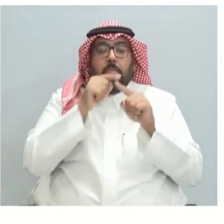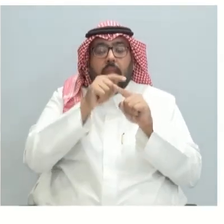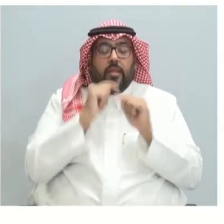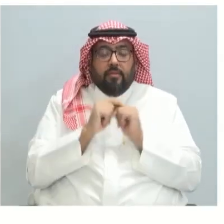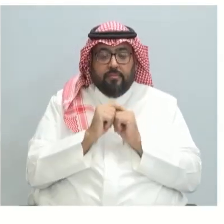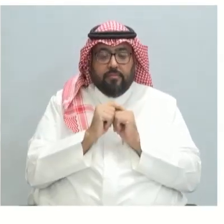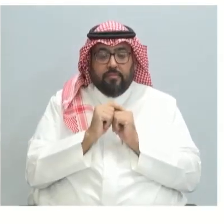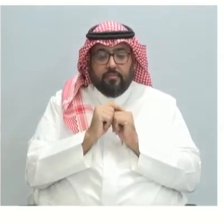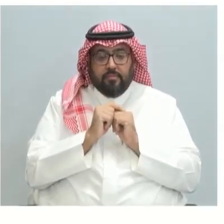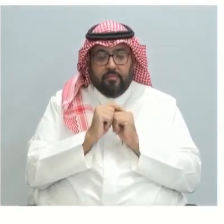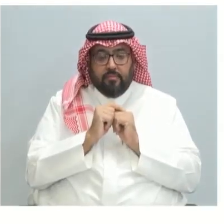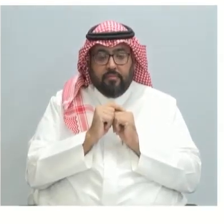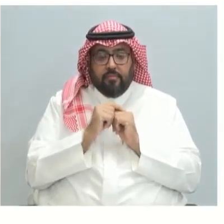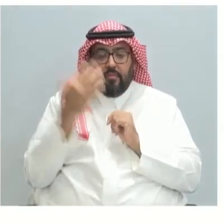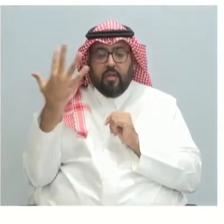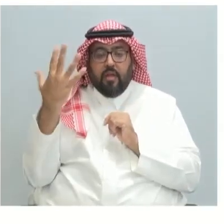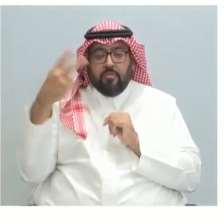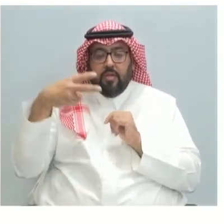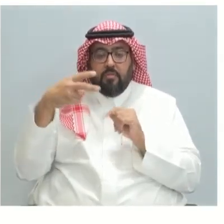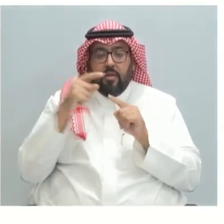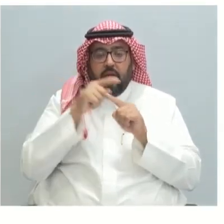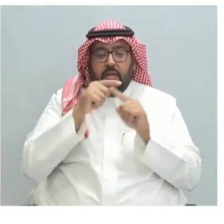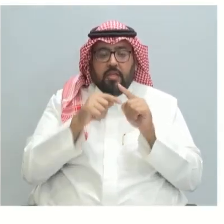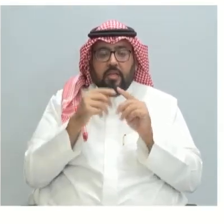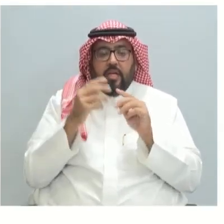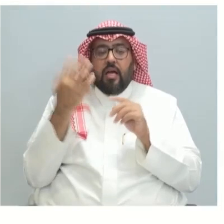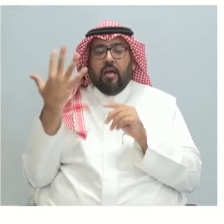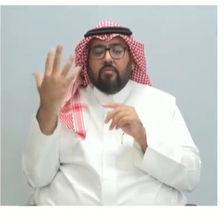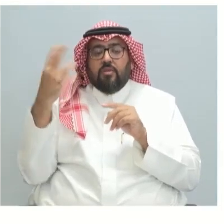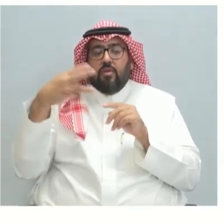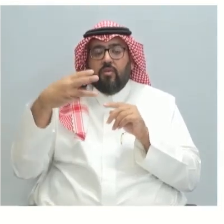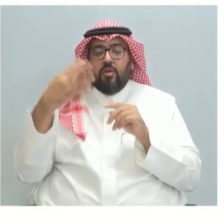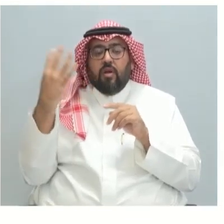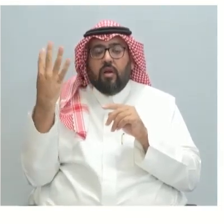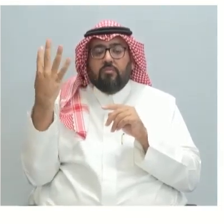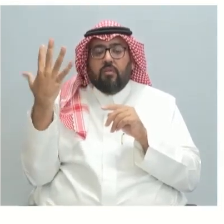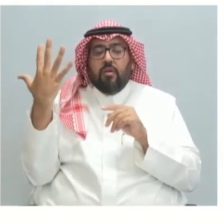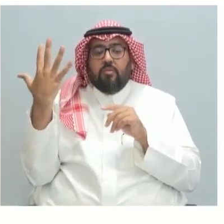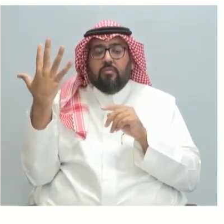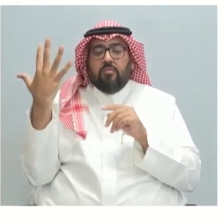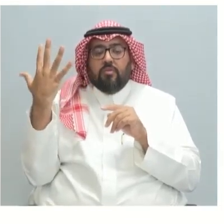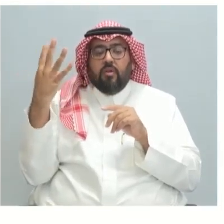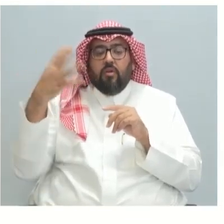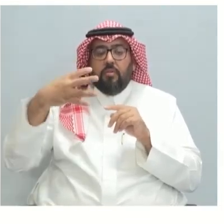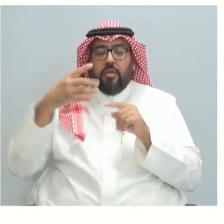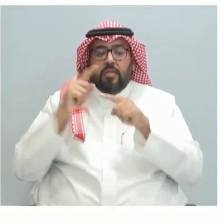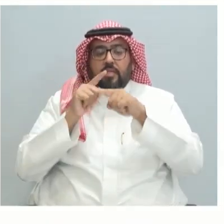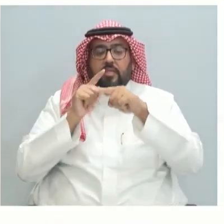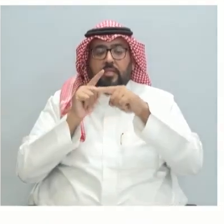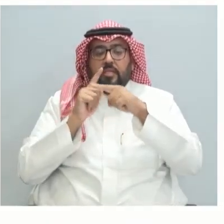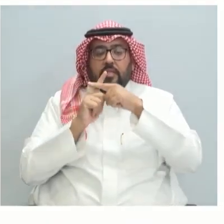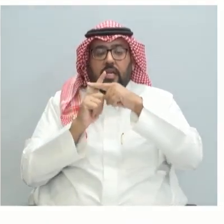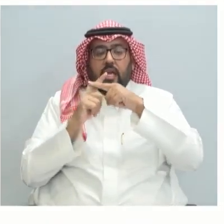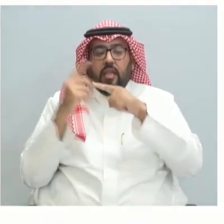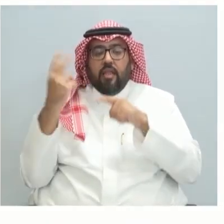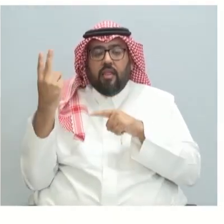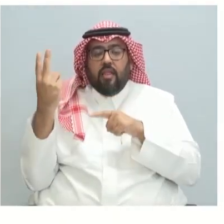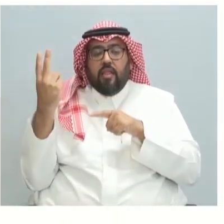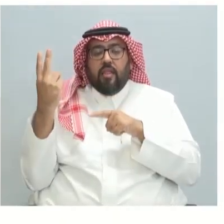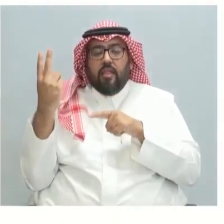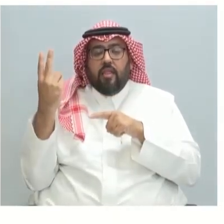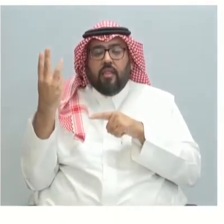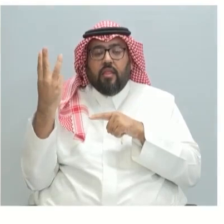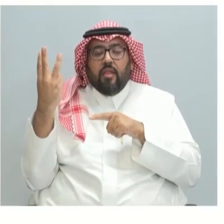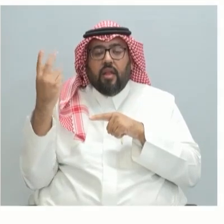نوعا واحدا 45% زائد 23 زائد 17% زائد خمسه عشر في المئه مجموعها يساوي